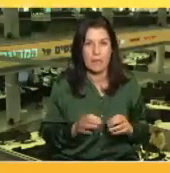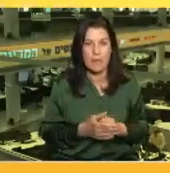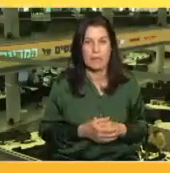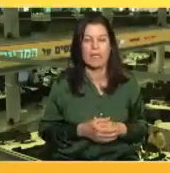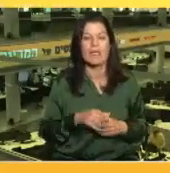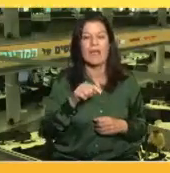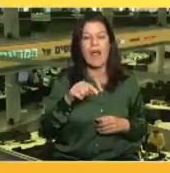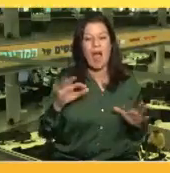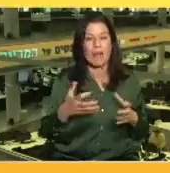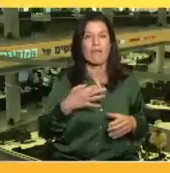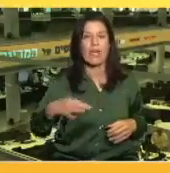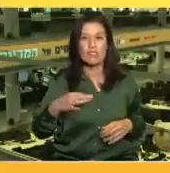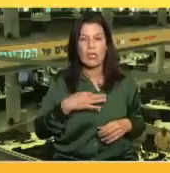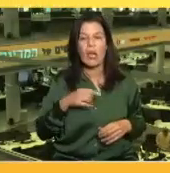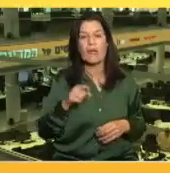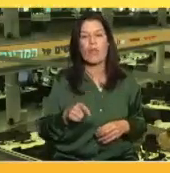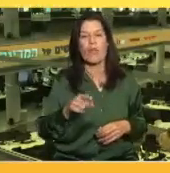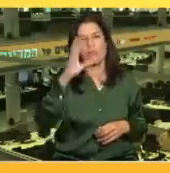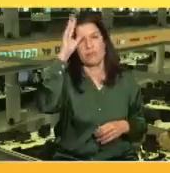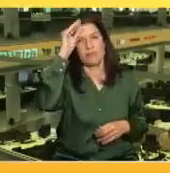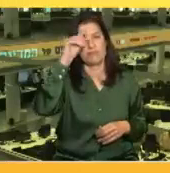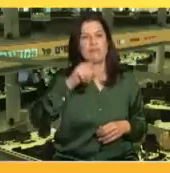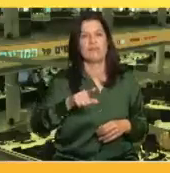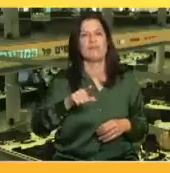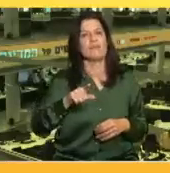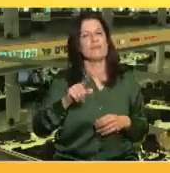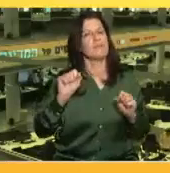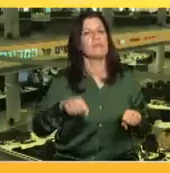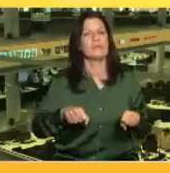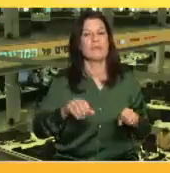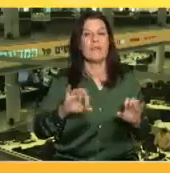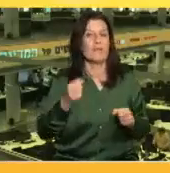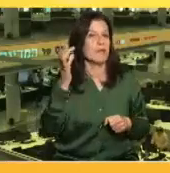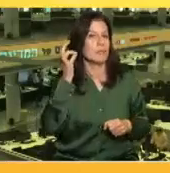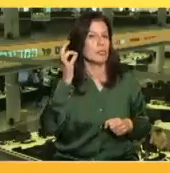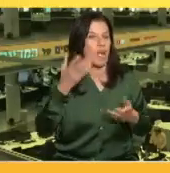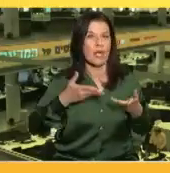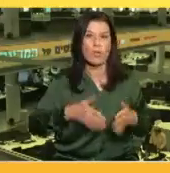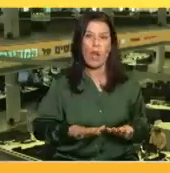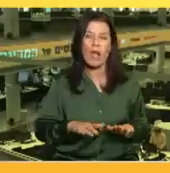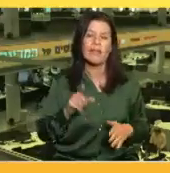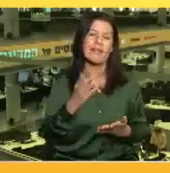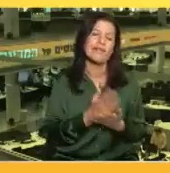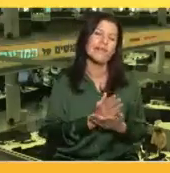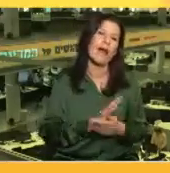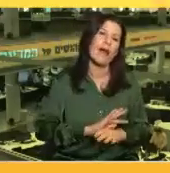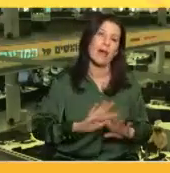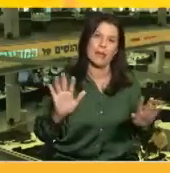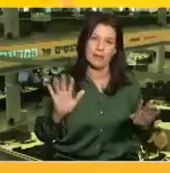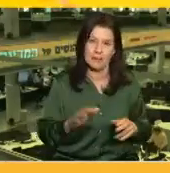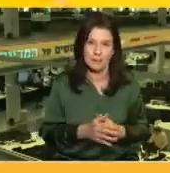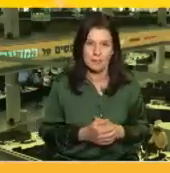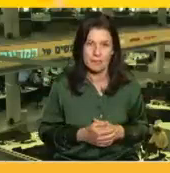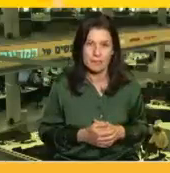פטריאכלית, שלא, שמבחינתה ברגע שאישה יולדת, אז היא כבר... היא גם... יש עוד עניין של